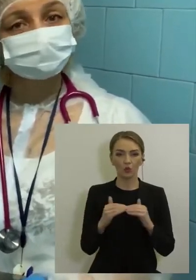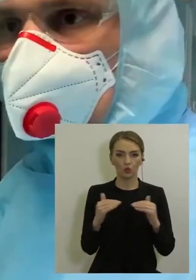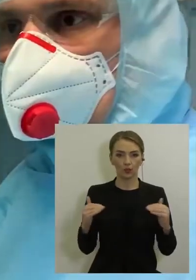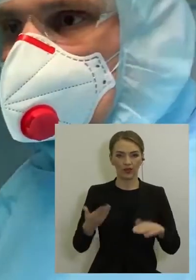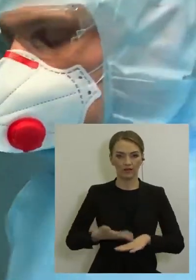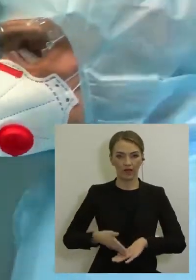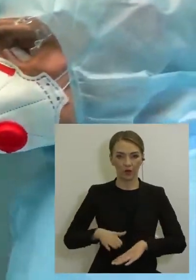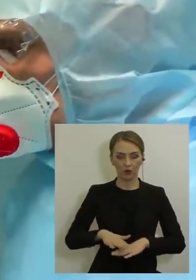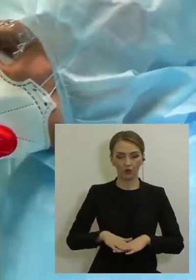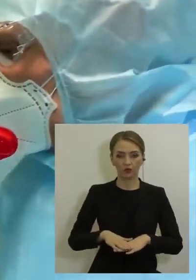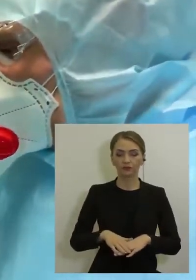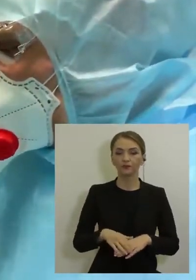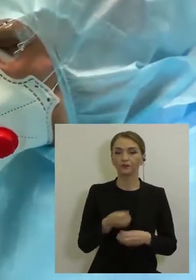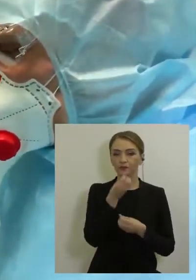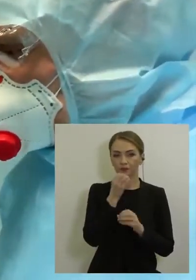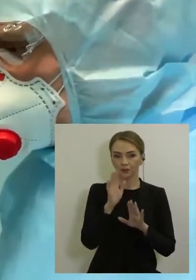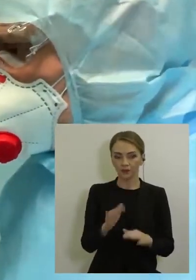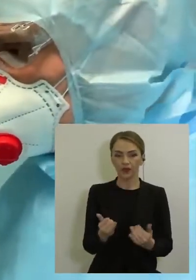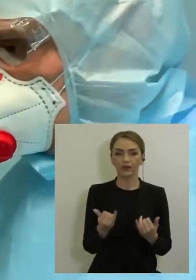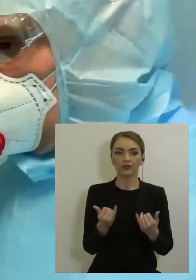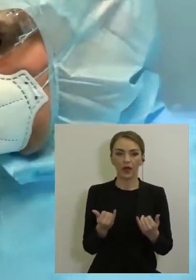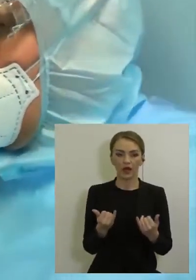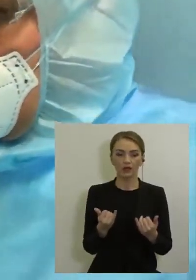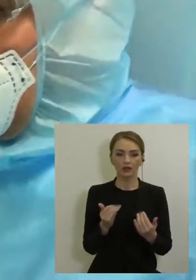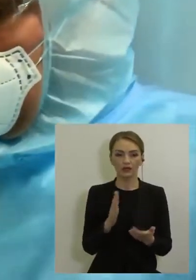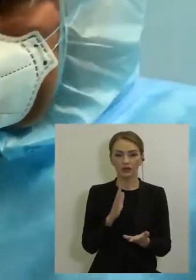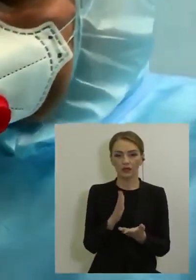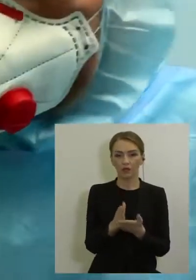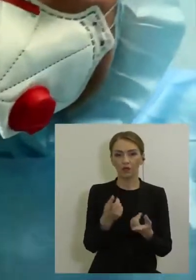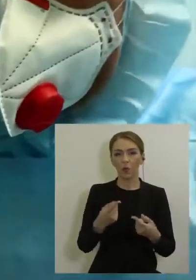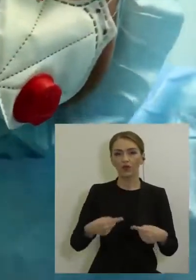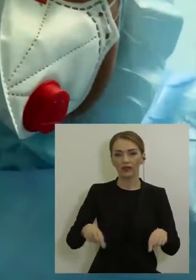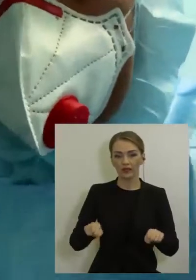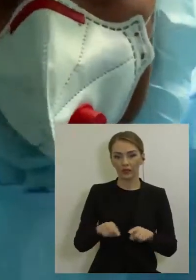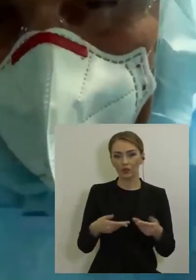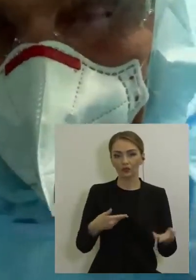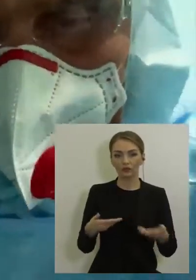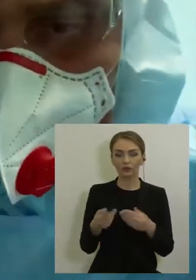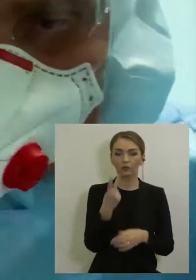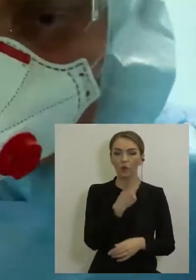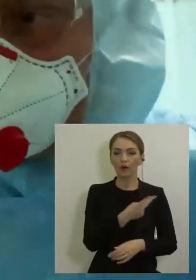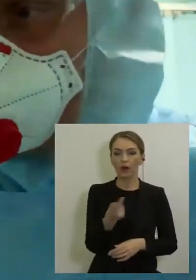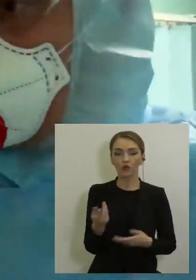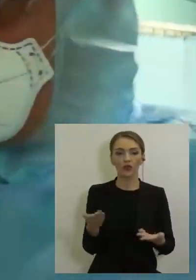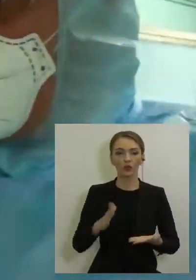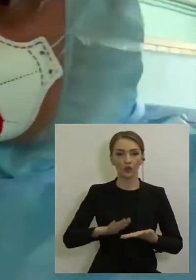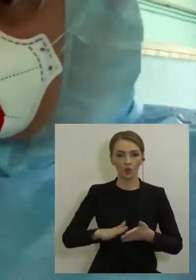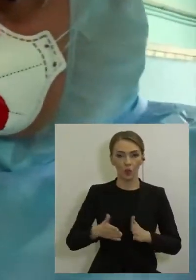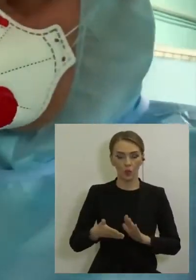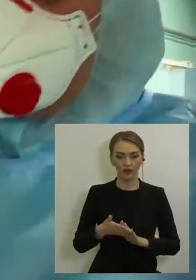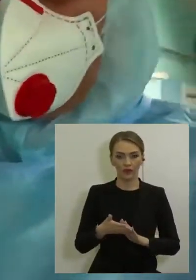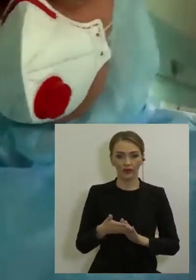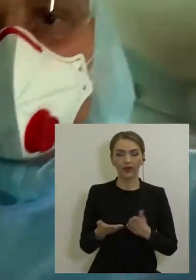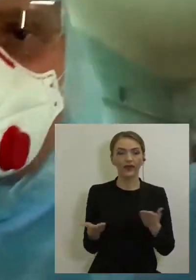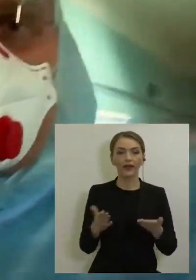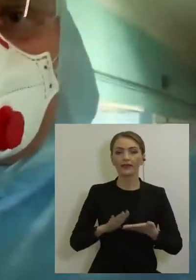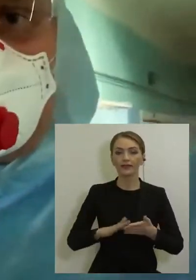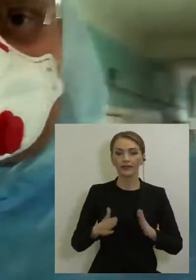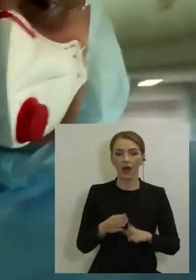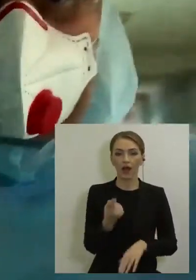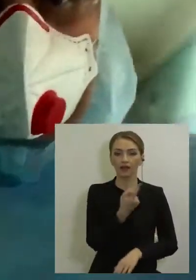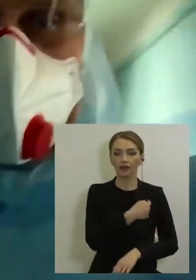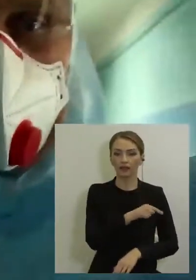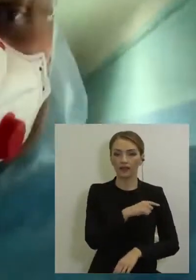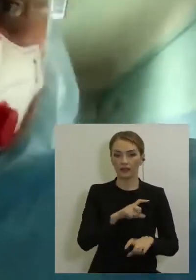важкості. Добре. Зараз ми пройдемось по відділенню, побачимо, які умови, який стан лікарні.